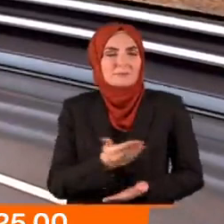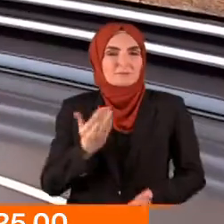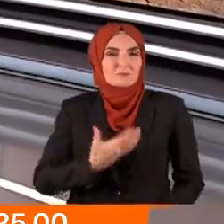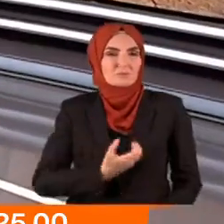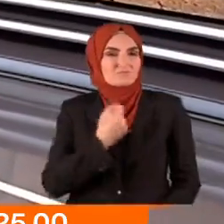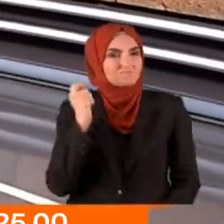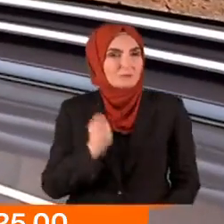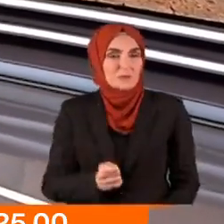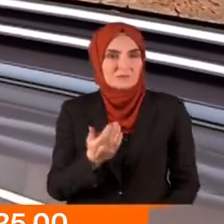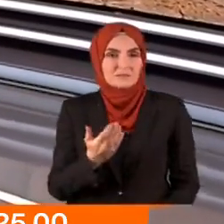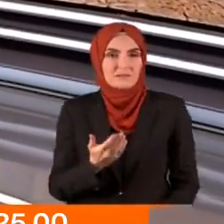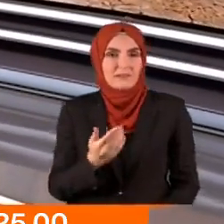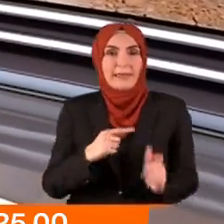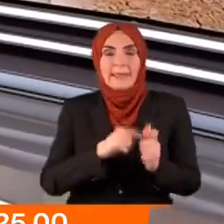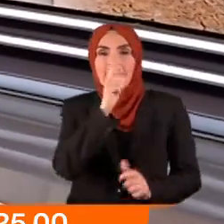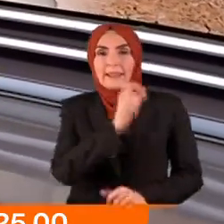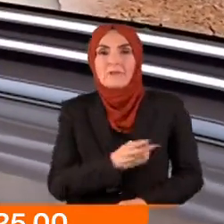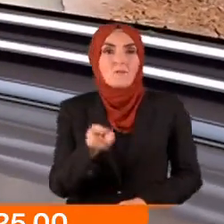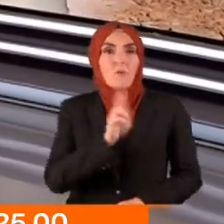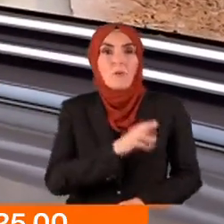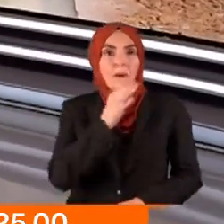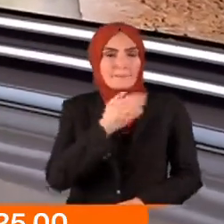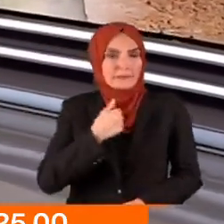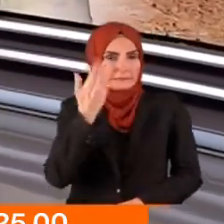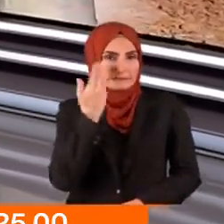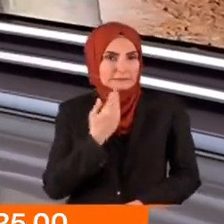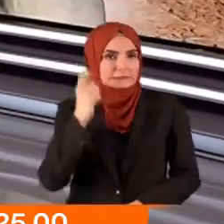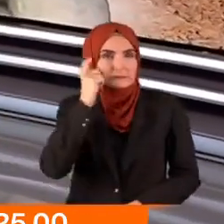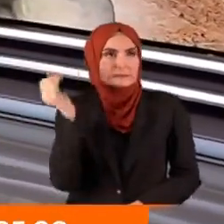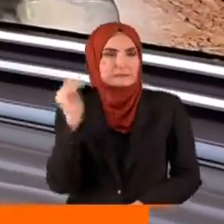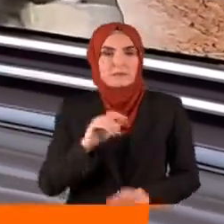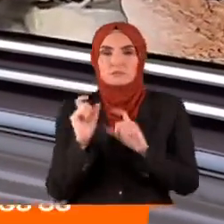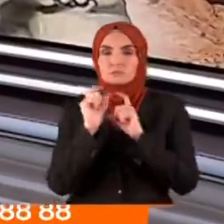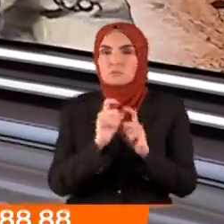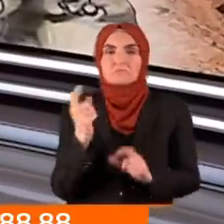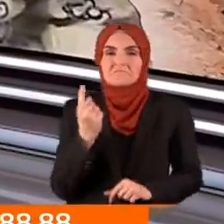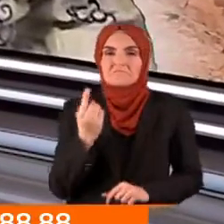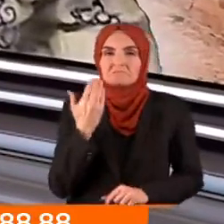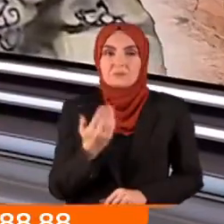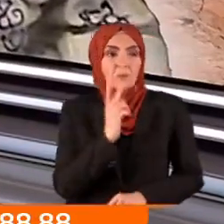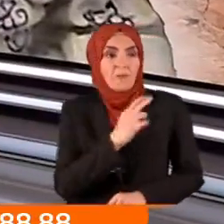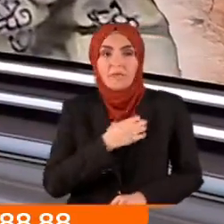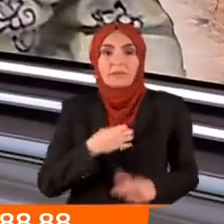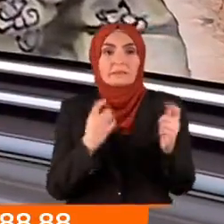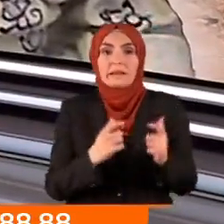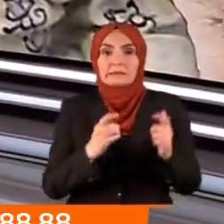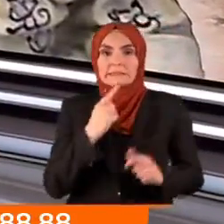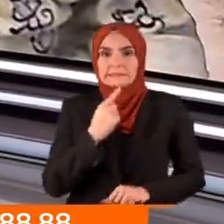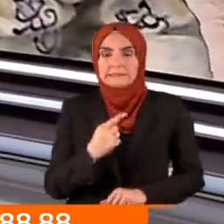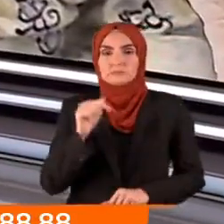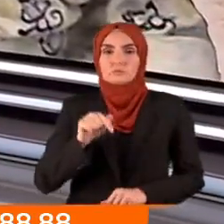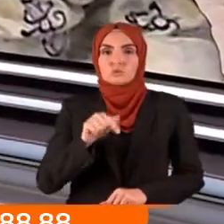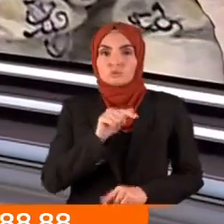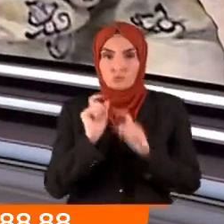gerçekten. Elif'in ölüm haberini izlediğimizde aslında aklımıza gelen sorulardan biri de annesi nerede olmuştu? Bugün bu soru yanıt